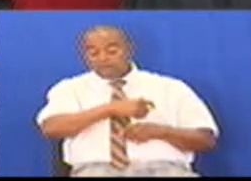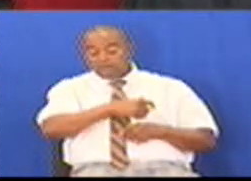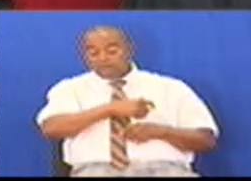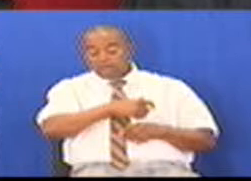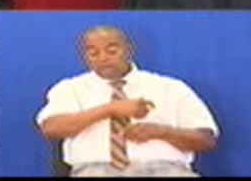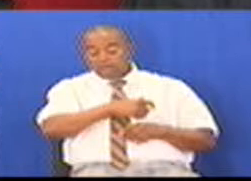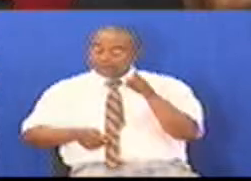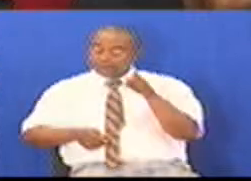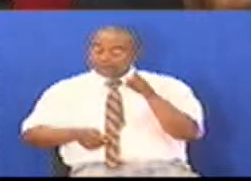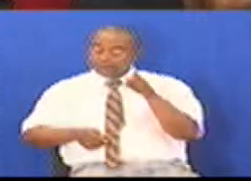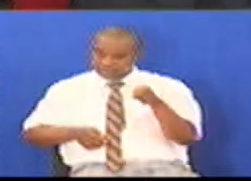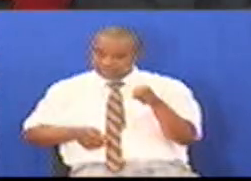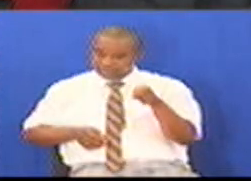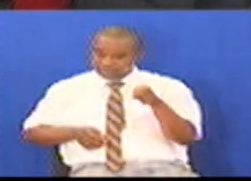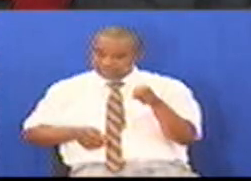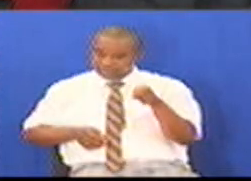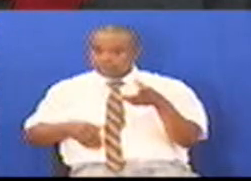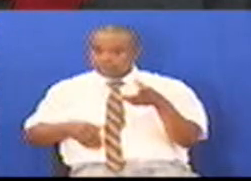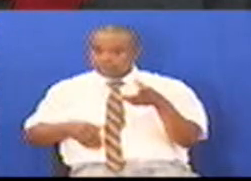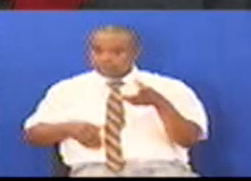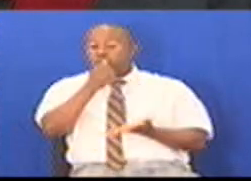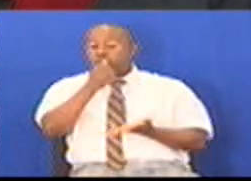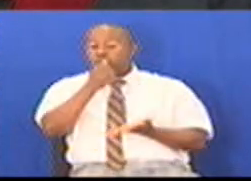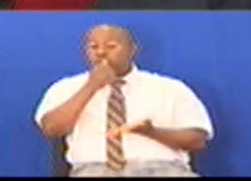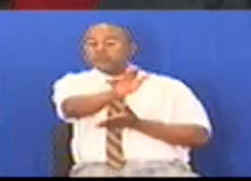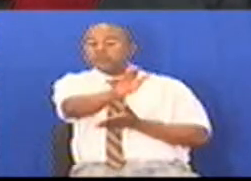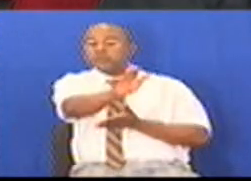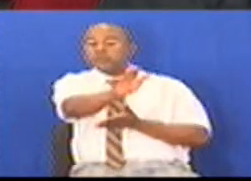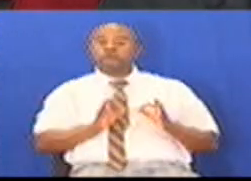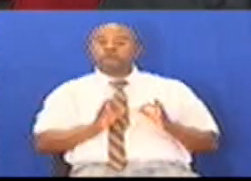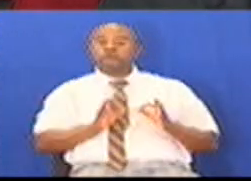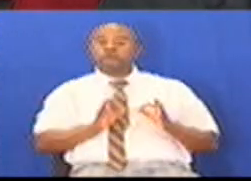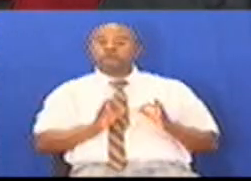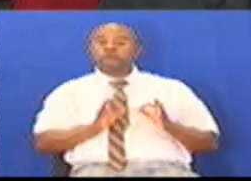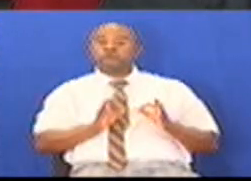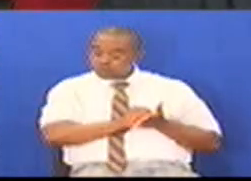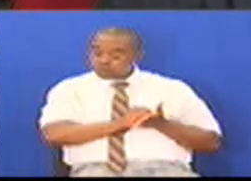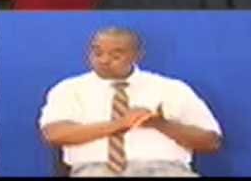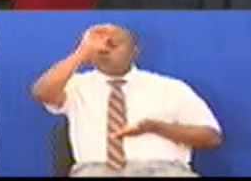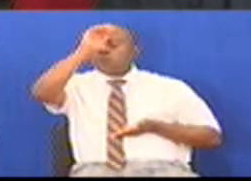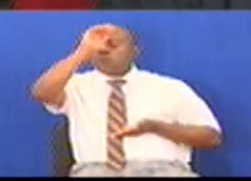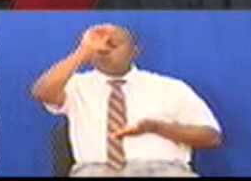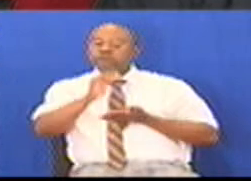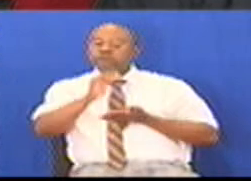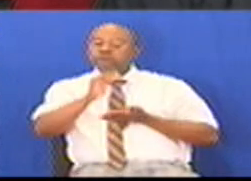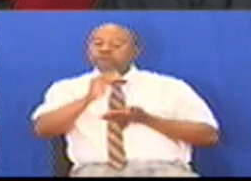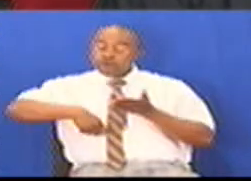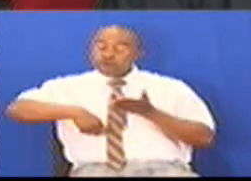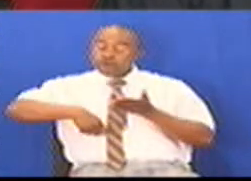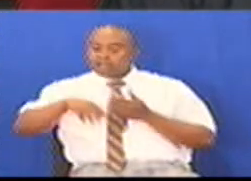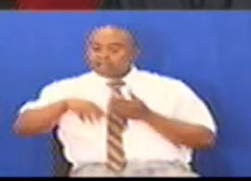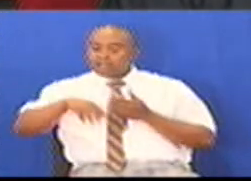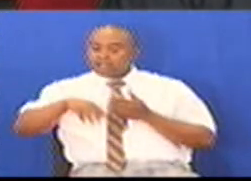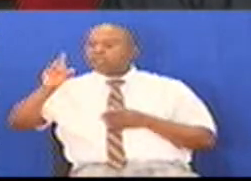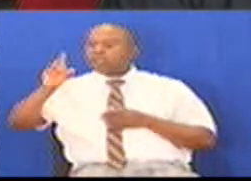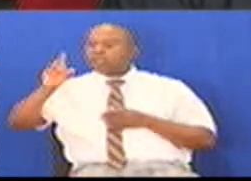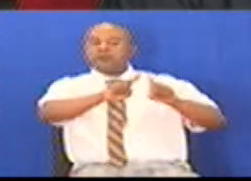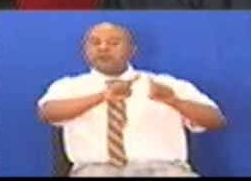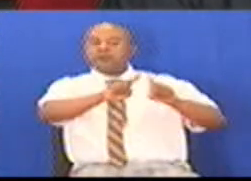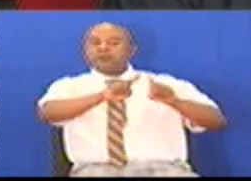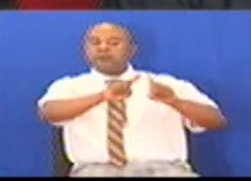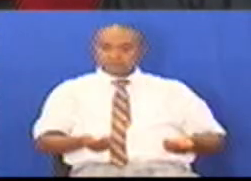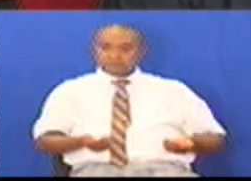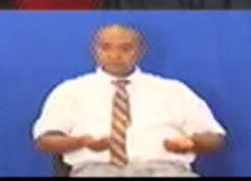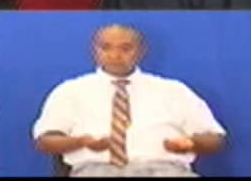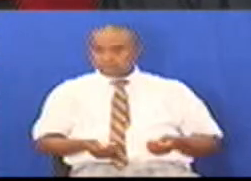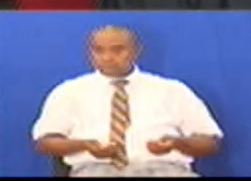Rais wa Jamhuri ya Muungano wa Tanzania, kwa uamuzi wa kusimamia kufuta na kupunguza tozo, ushuru na ada mbalimbali. Uamuzi huu